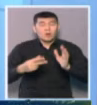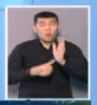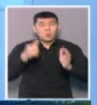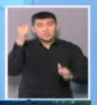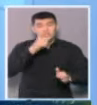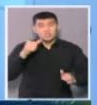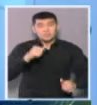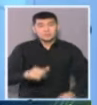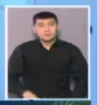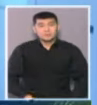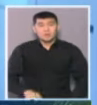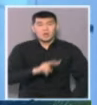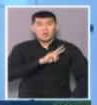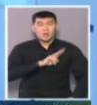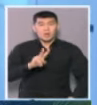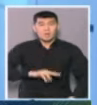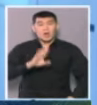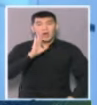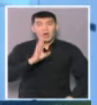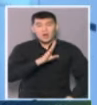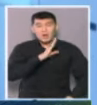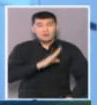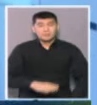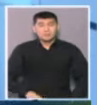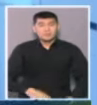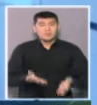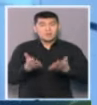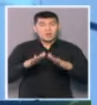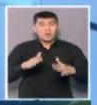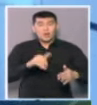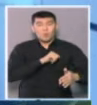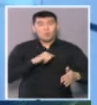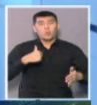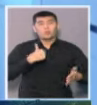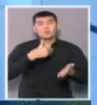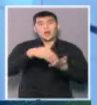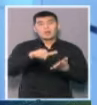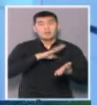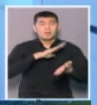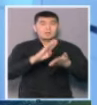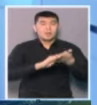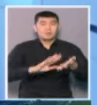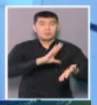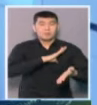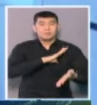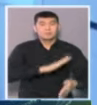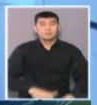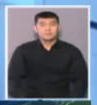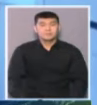жылы қайтыс болған анасының үлесінен бас тартқан қағазын алдырттық. Одан кейін